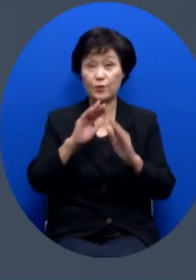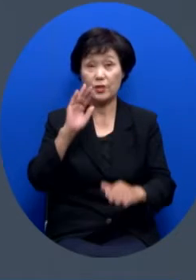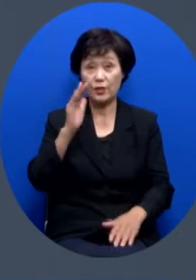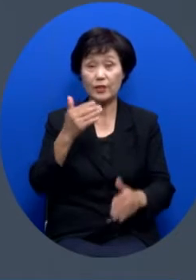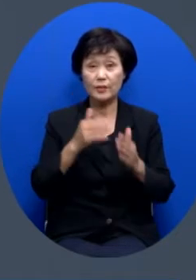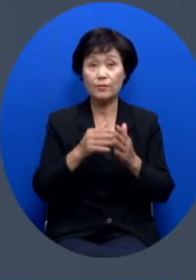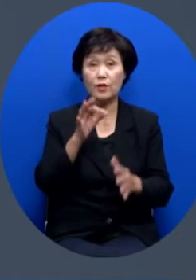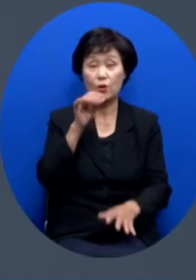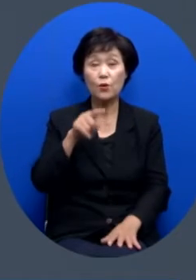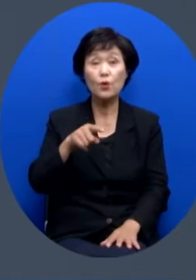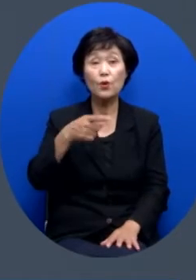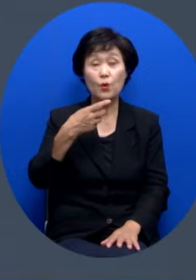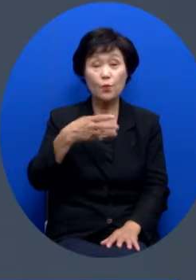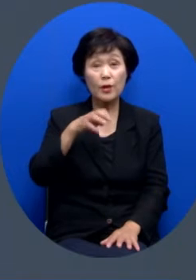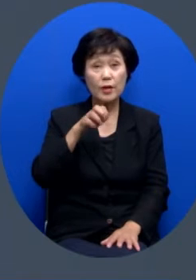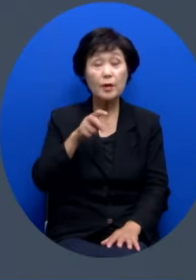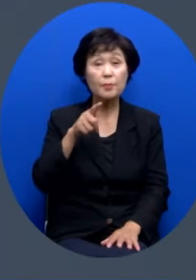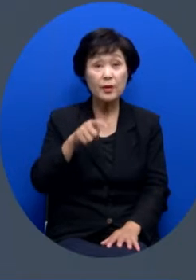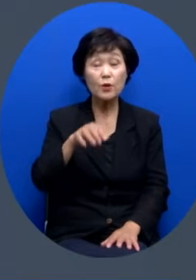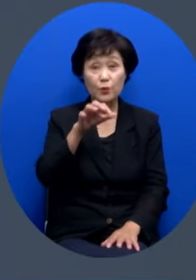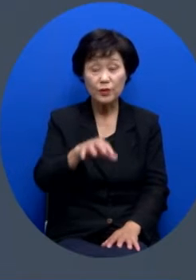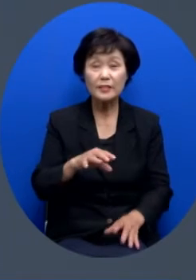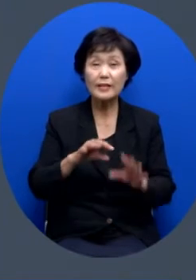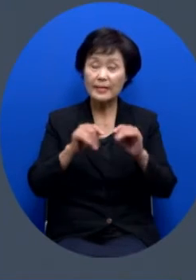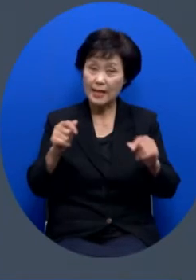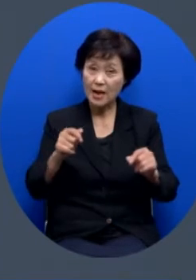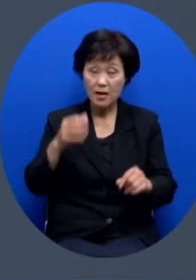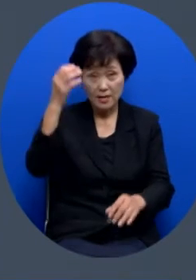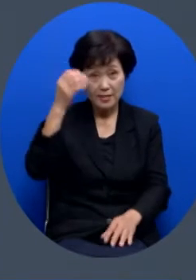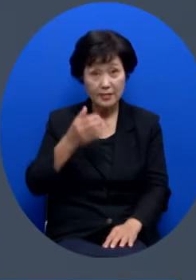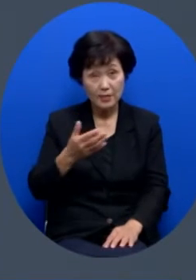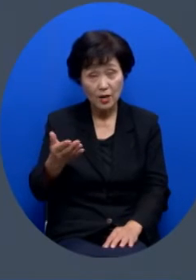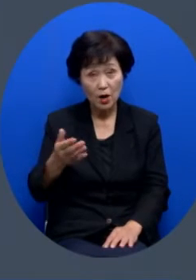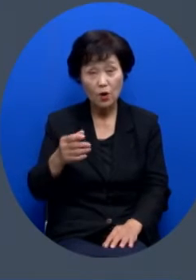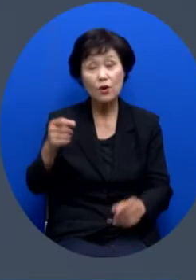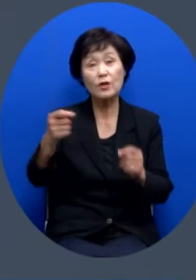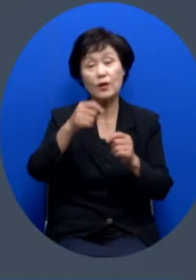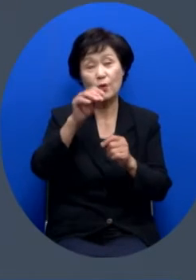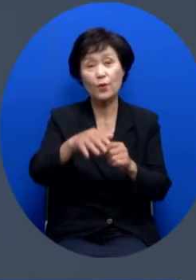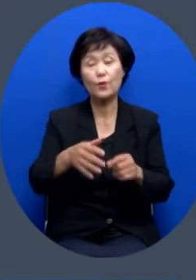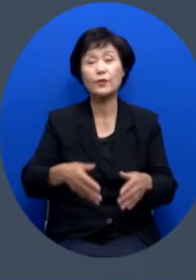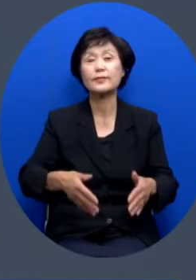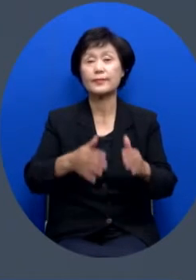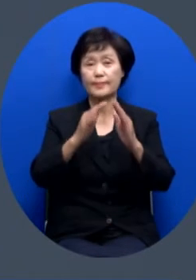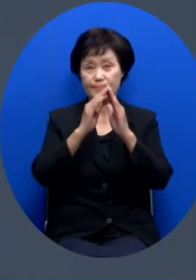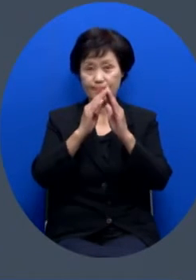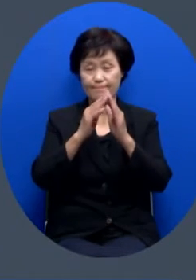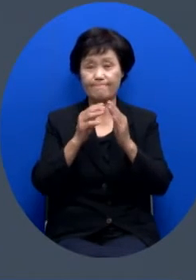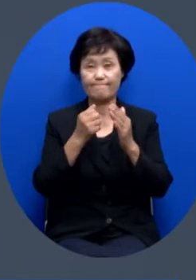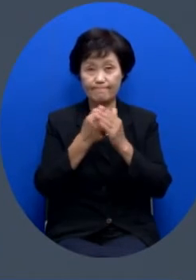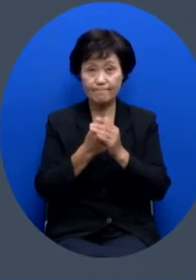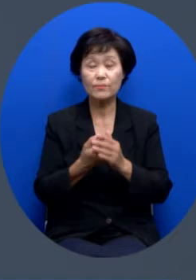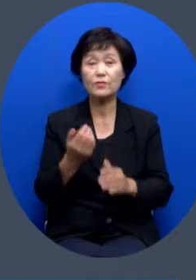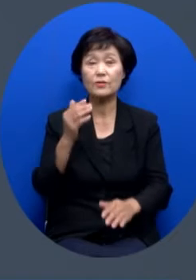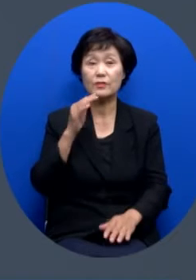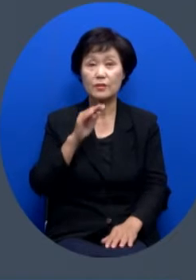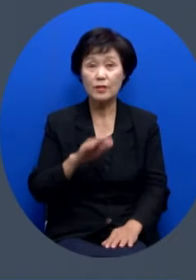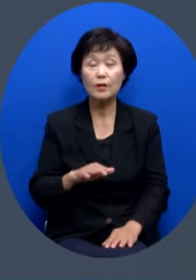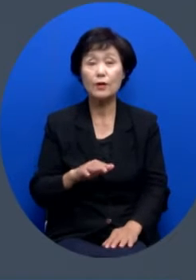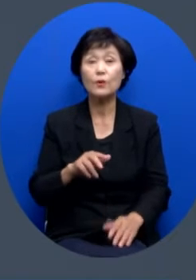잎이 200평 의 땅을 지정을 하고 그 인근의 기념관을 클립 하기로 해서 이제